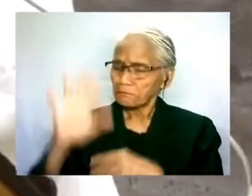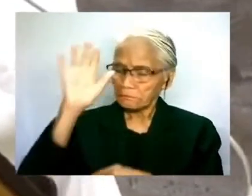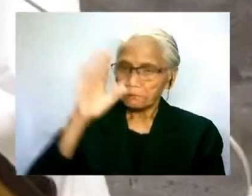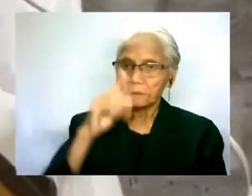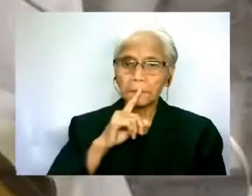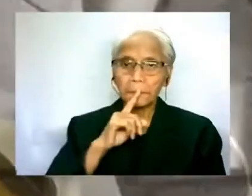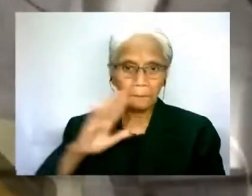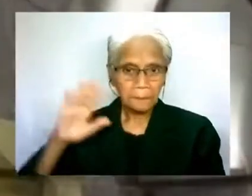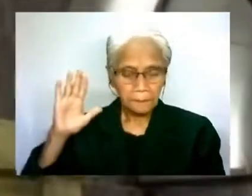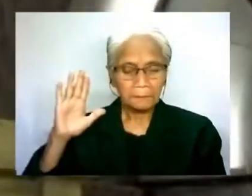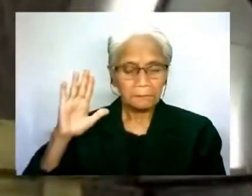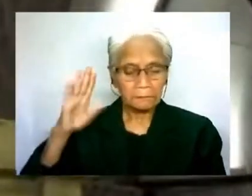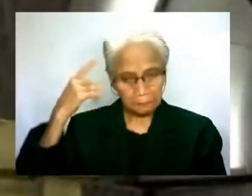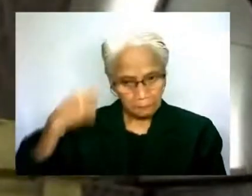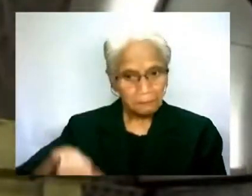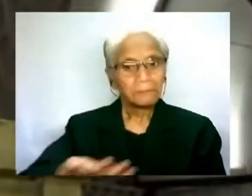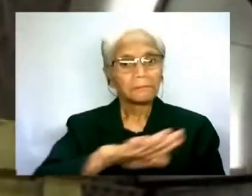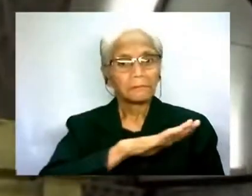atin.